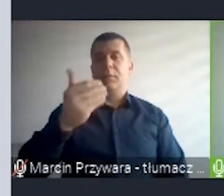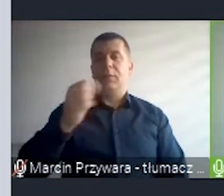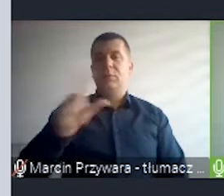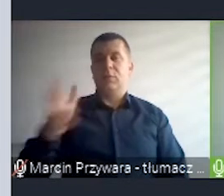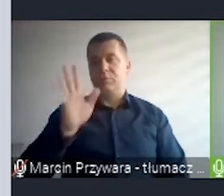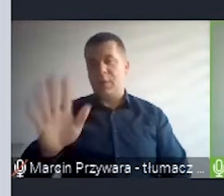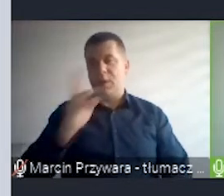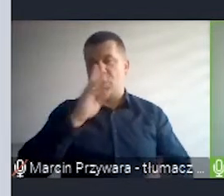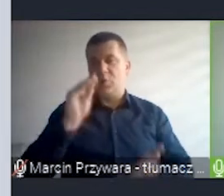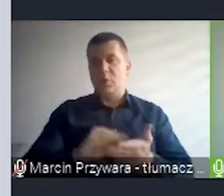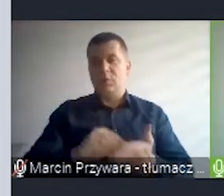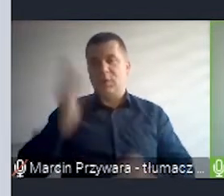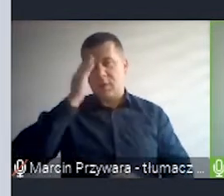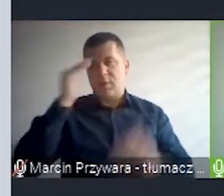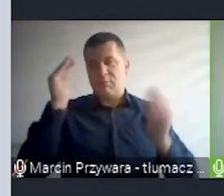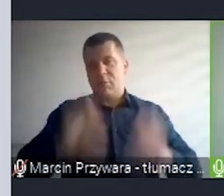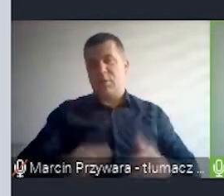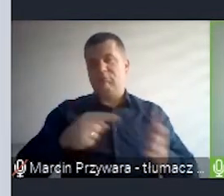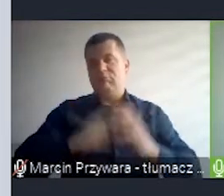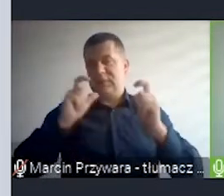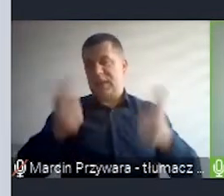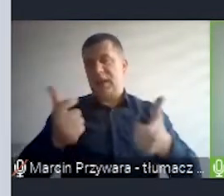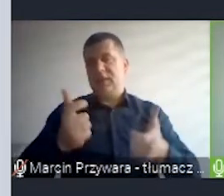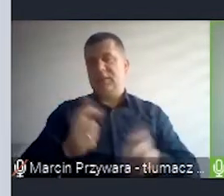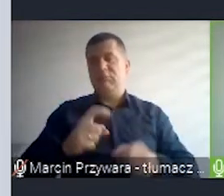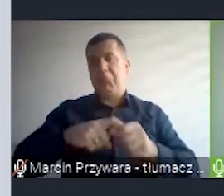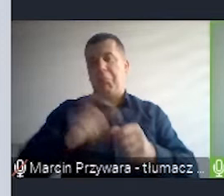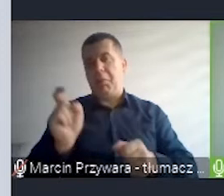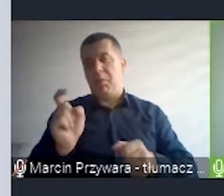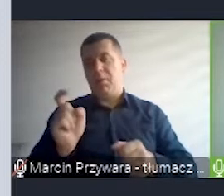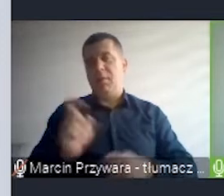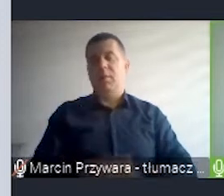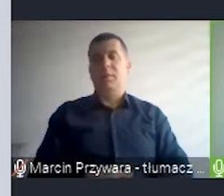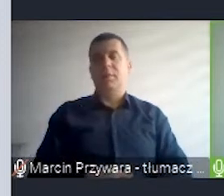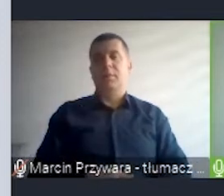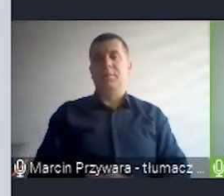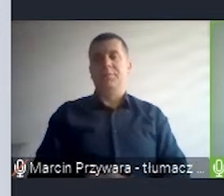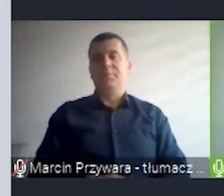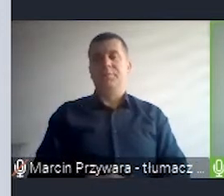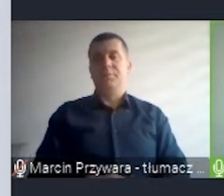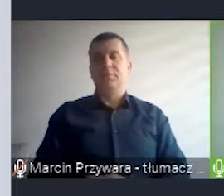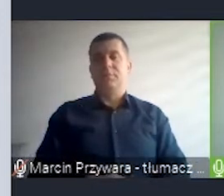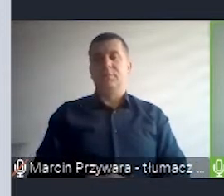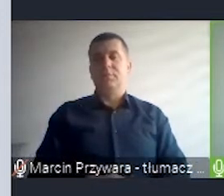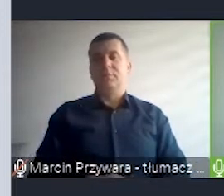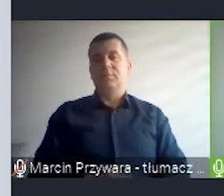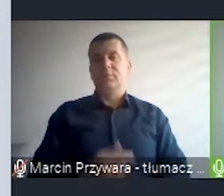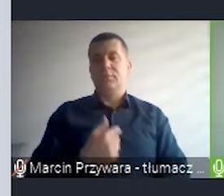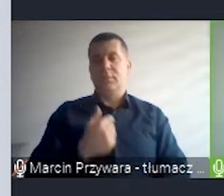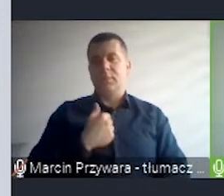doświadczony wie, że może się zdarzyć, że się odepnie Click Meeting. Ja jakoś z